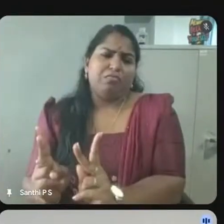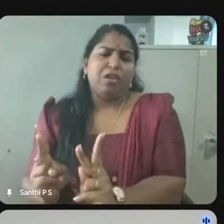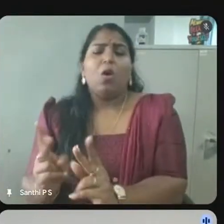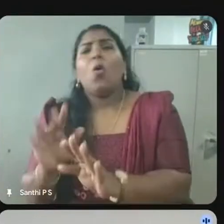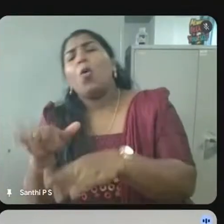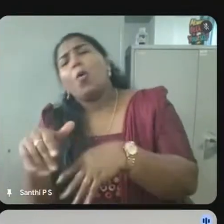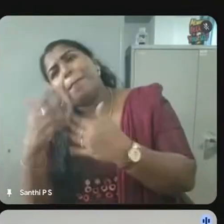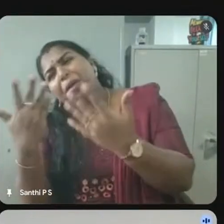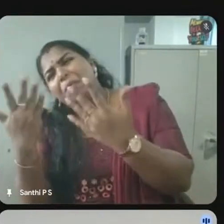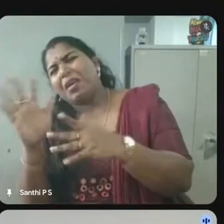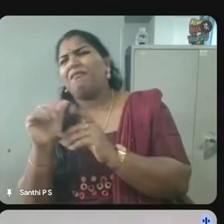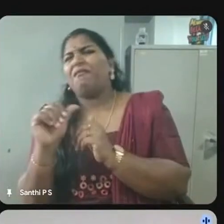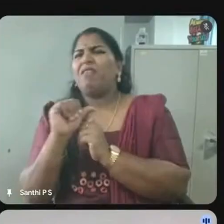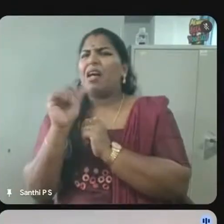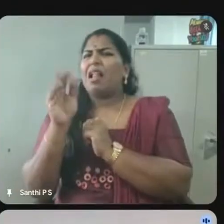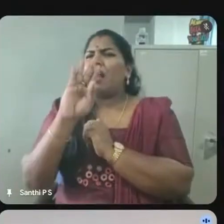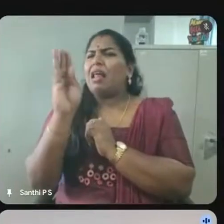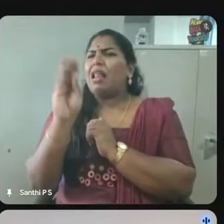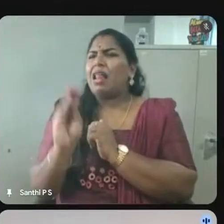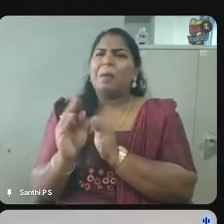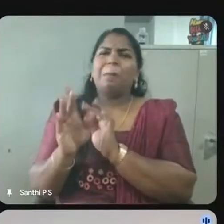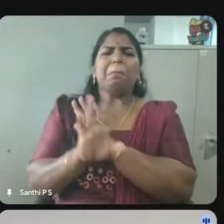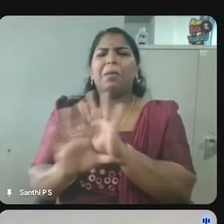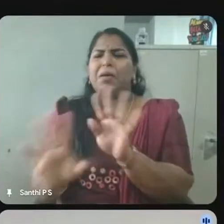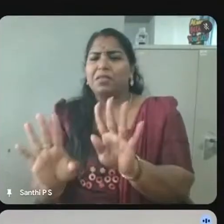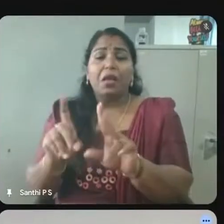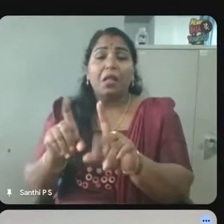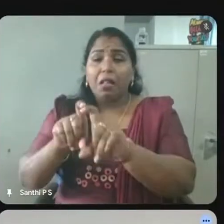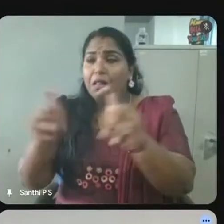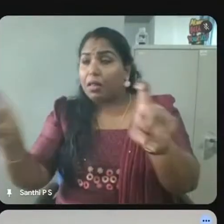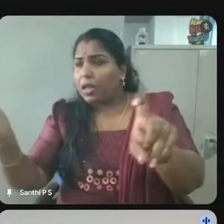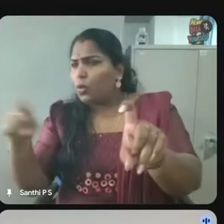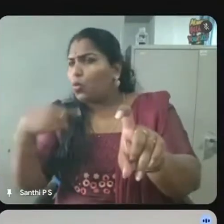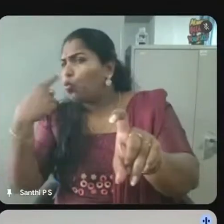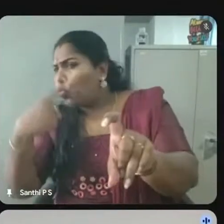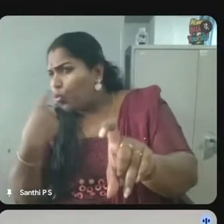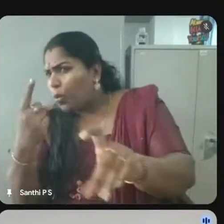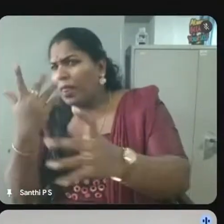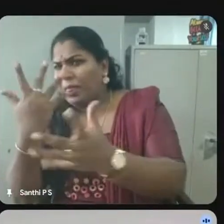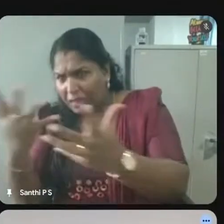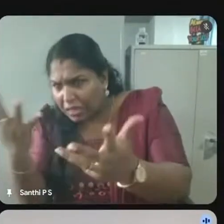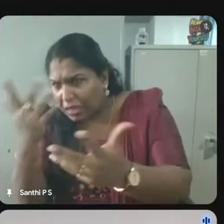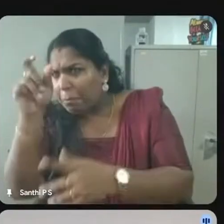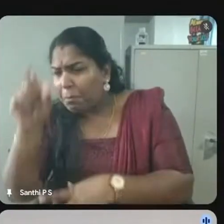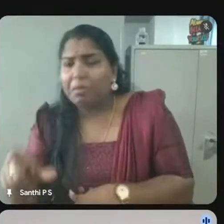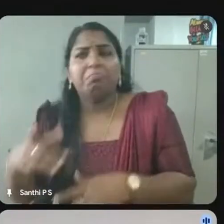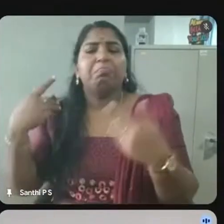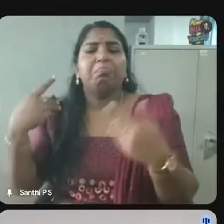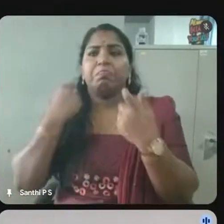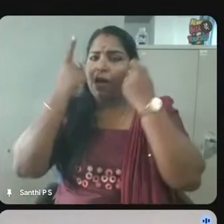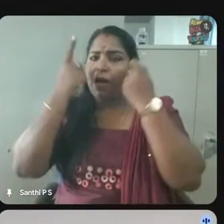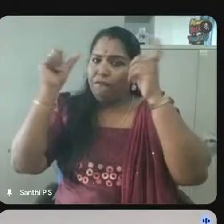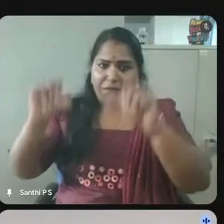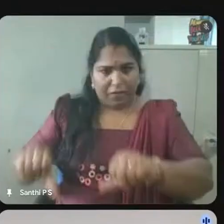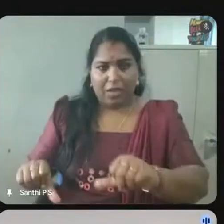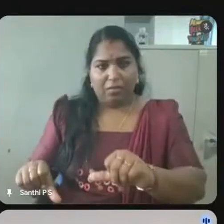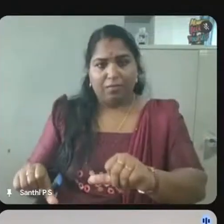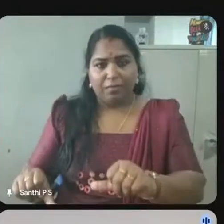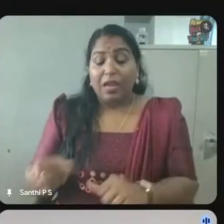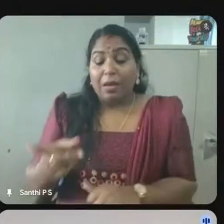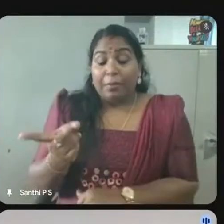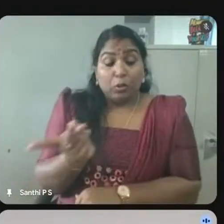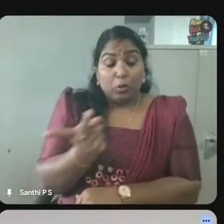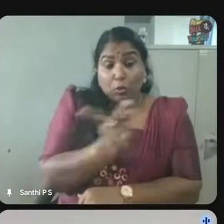കുറച്ച് രൂപങ്ങൾ കാണാം, വസ്തുക്കൾ കാണാം, പക്ഷെ അത് എന്താണെന്ന് അവർ പോലും പറ്റാത്തൊരവസ്ഥ. ഈ 2 അവസ്ഥകൾക്കും